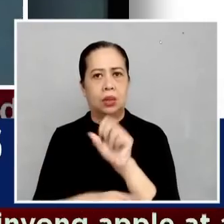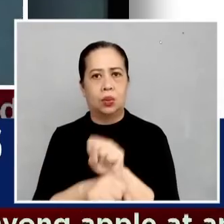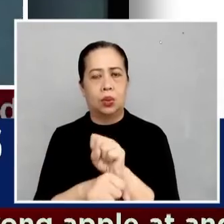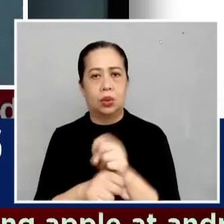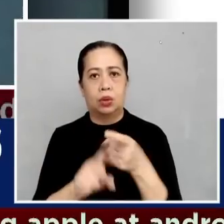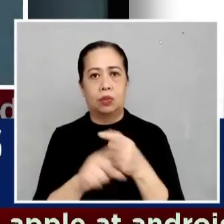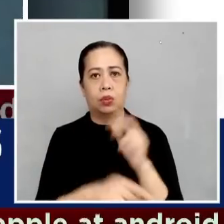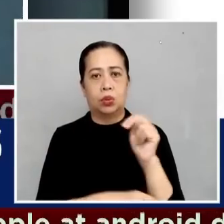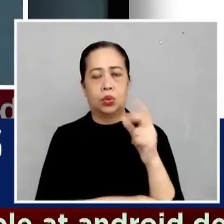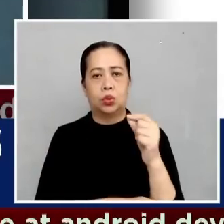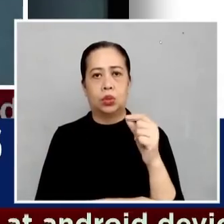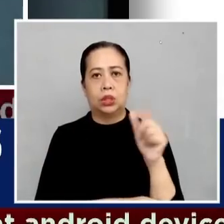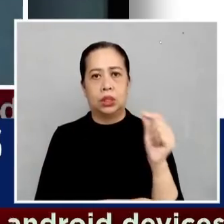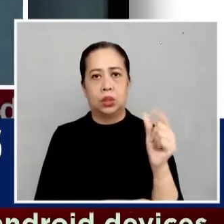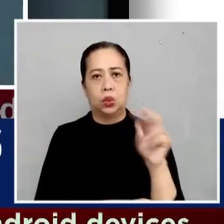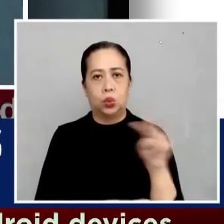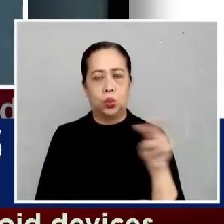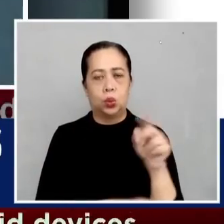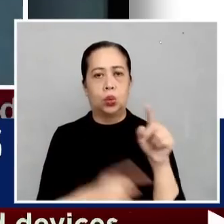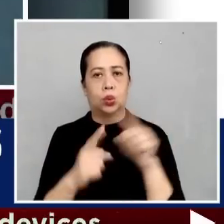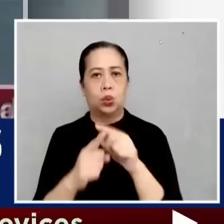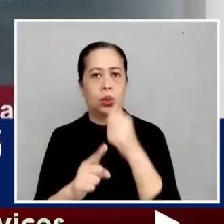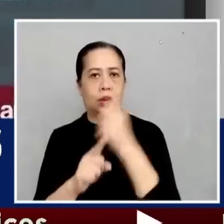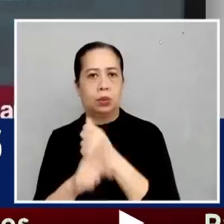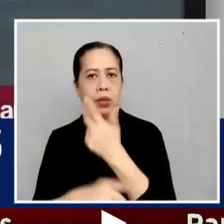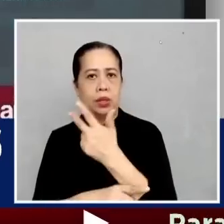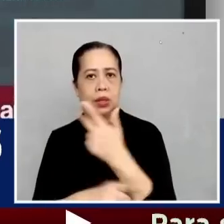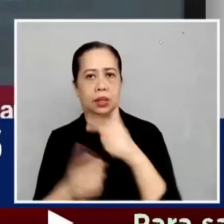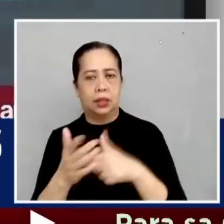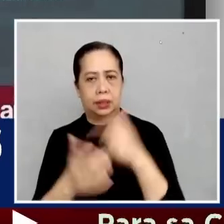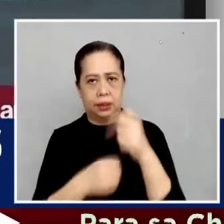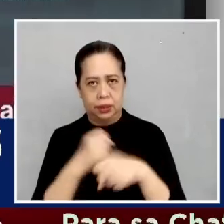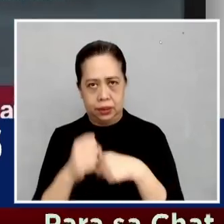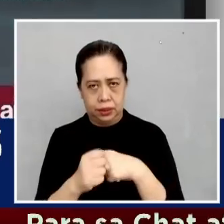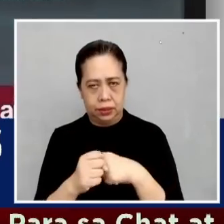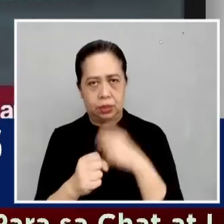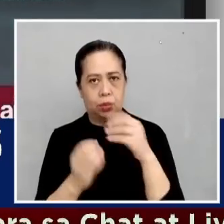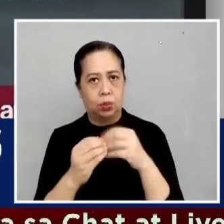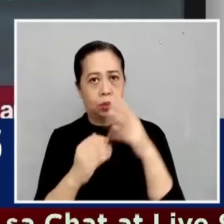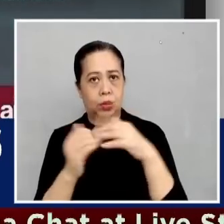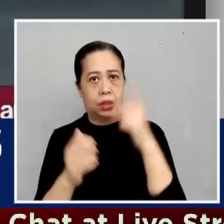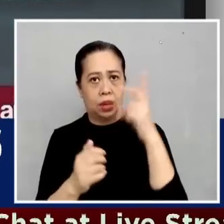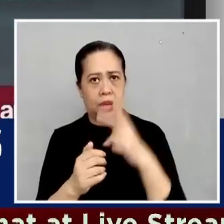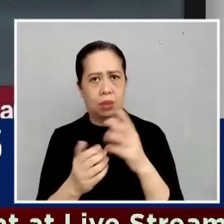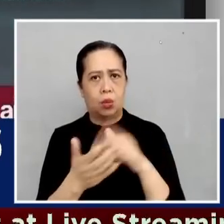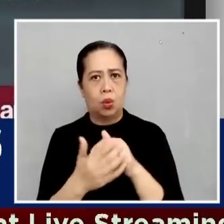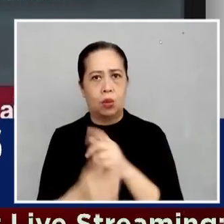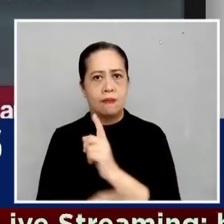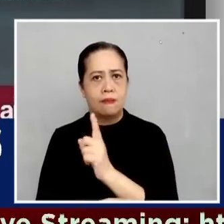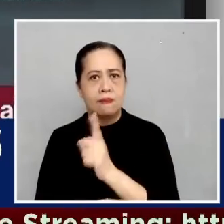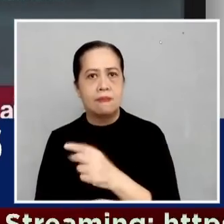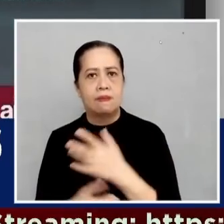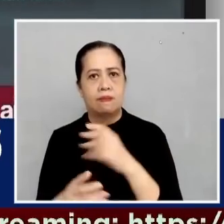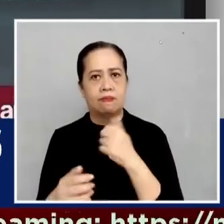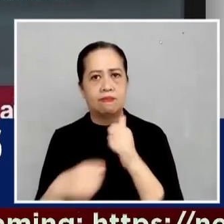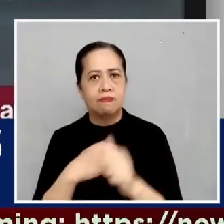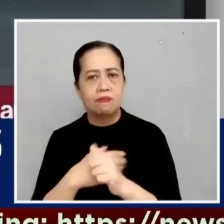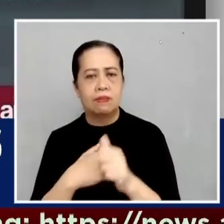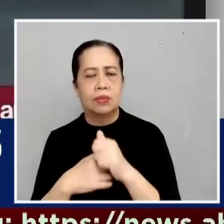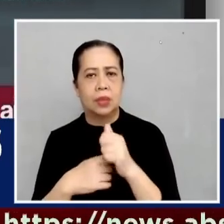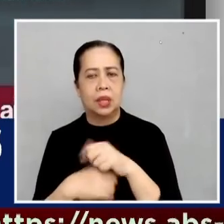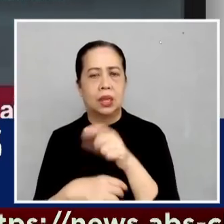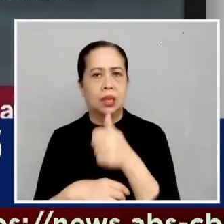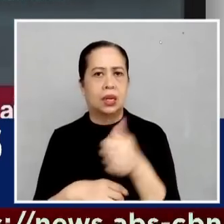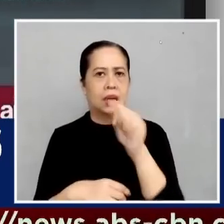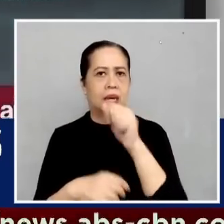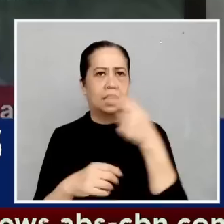30, 2022 hanggang April 30 nitong taon. Higit kalahati nito pawang intimidation at mga state agents umano ang